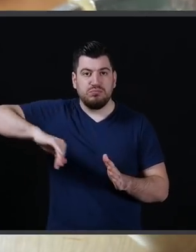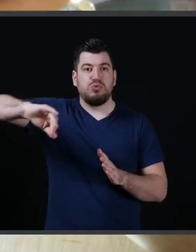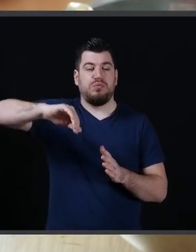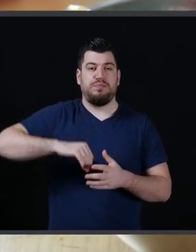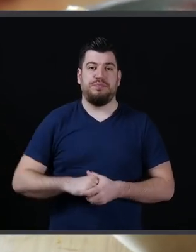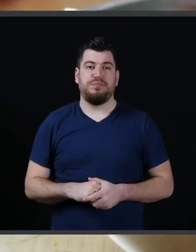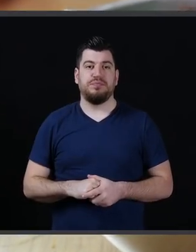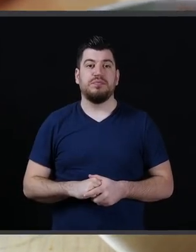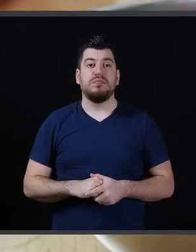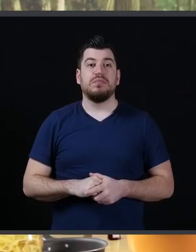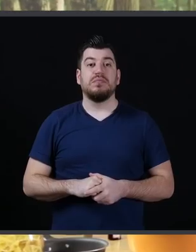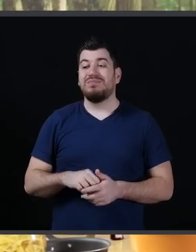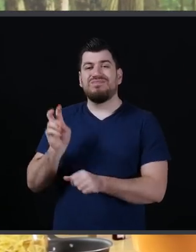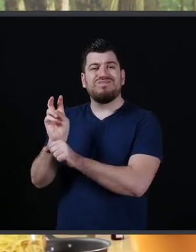μέσα